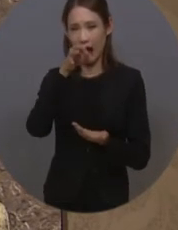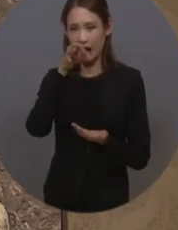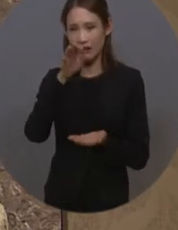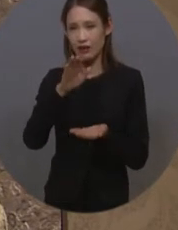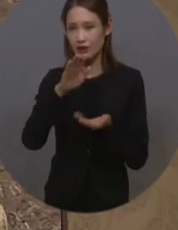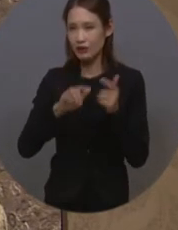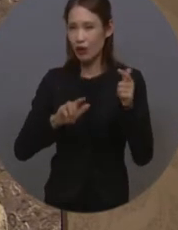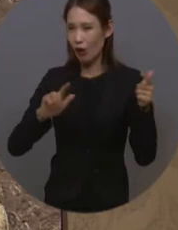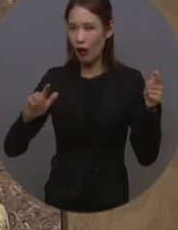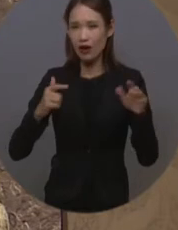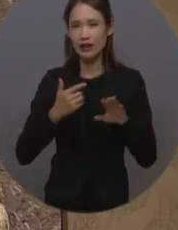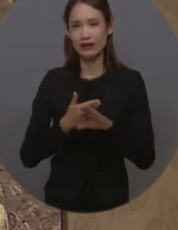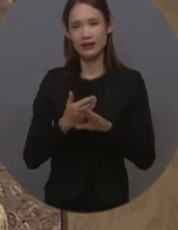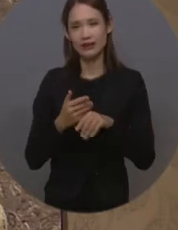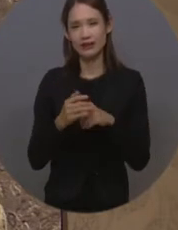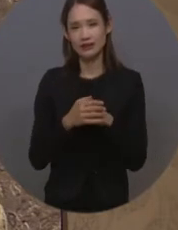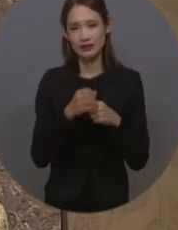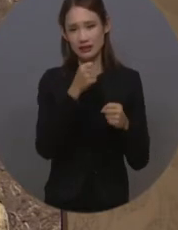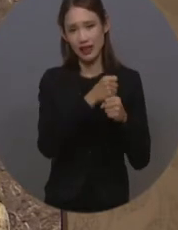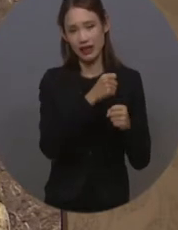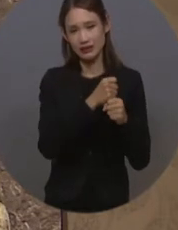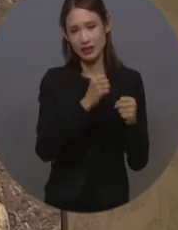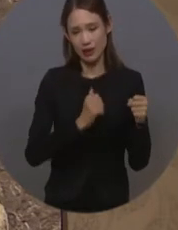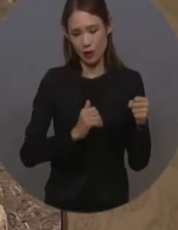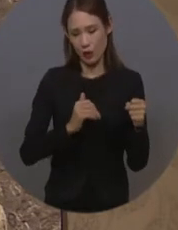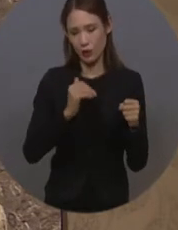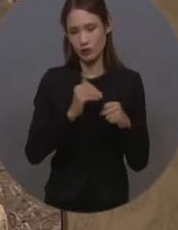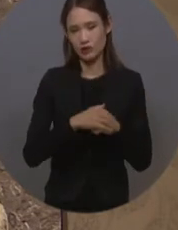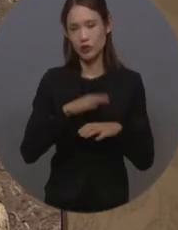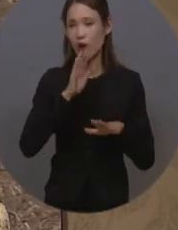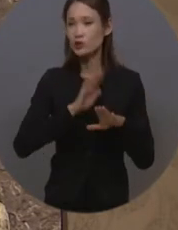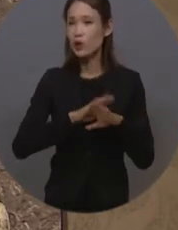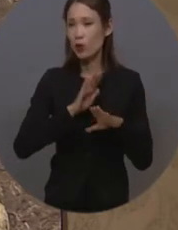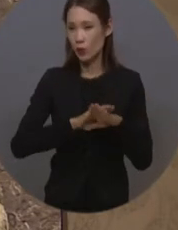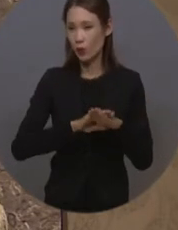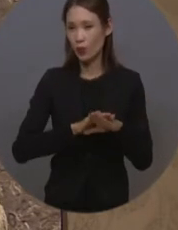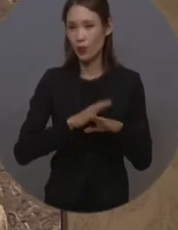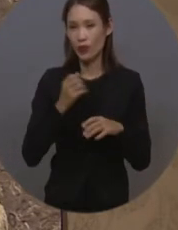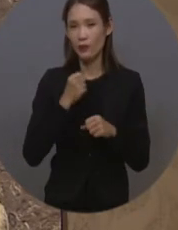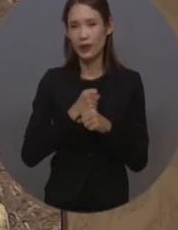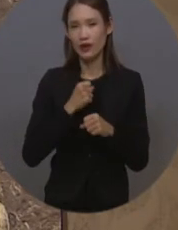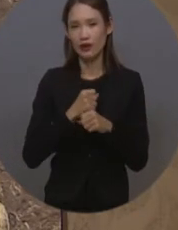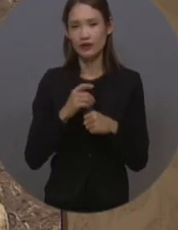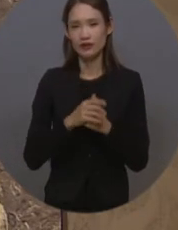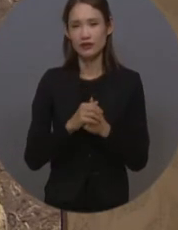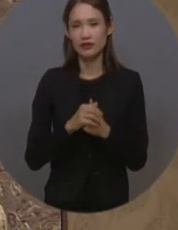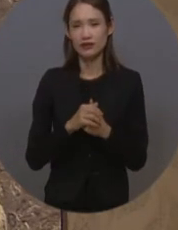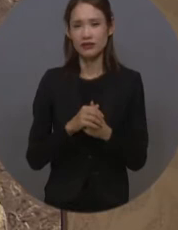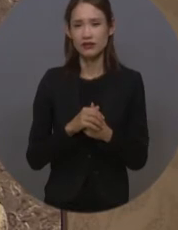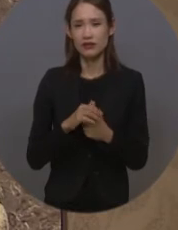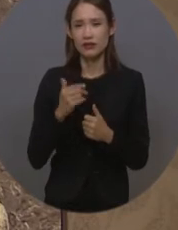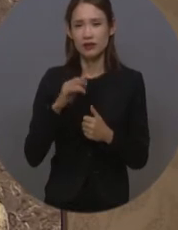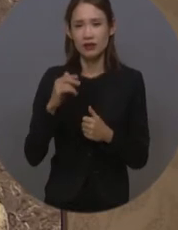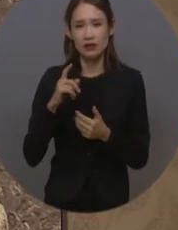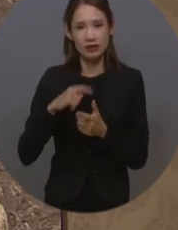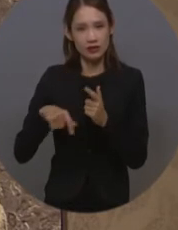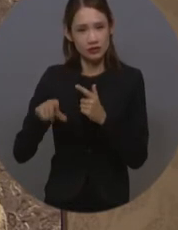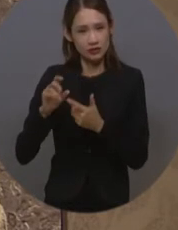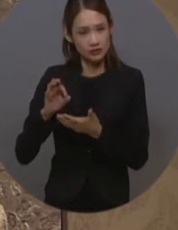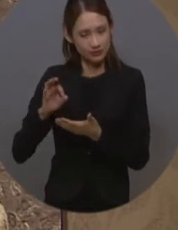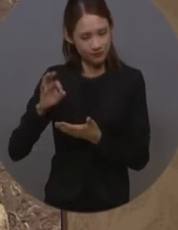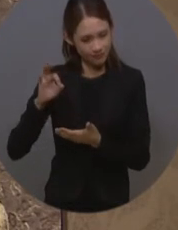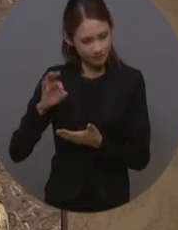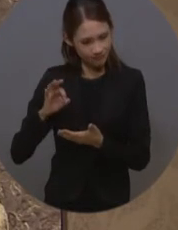또 저희는 생산 공정이 이렇게 그 손으로 하는 공정이 많아서 네. 가성비가 좀